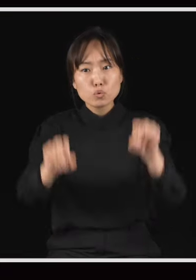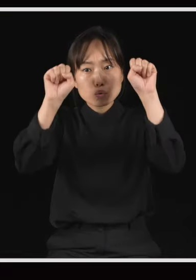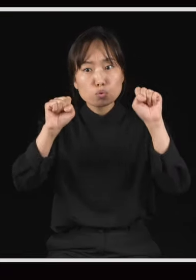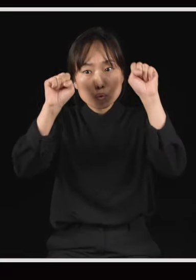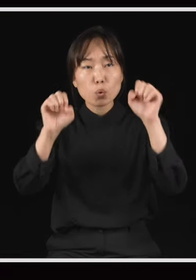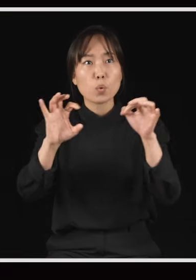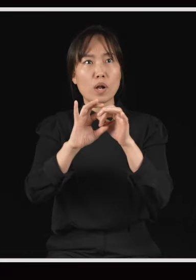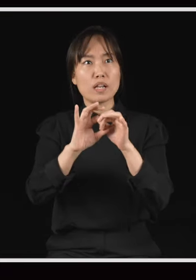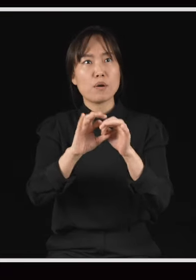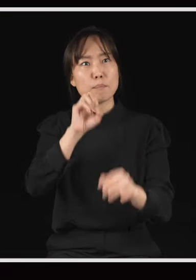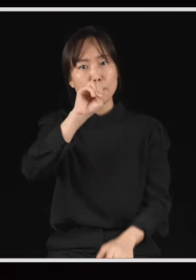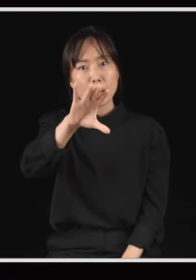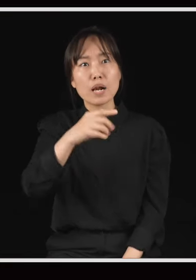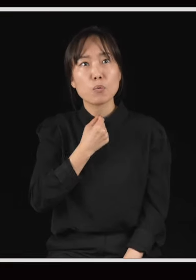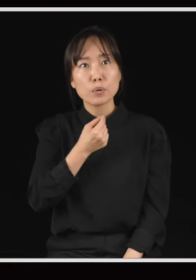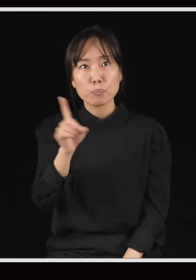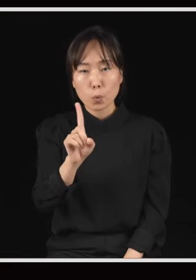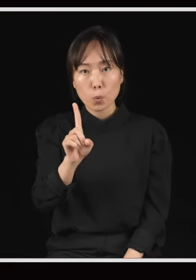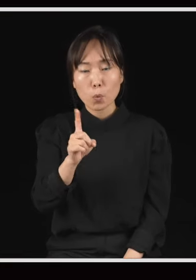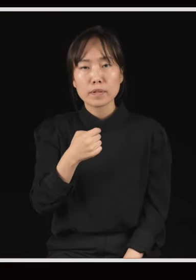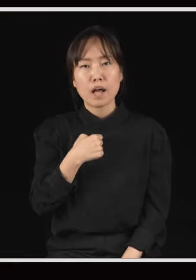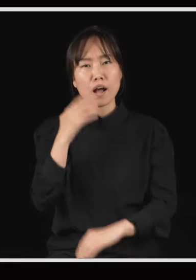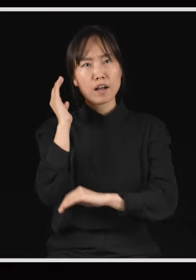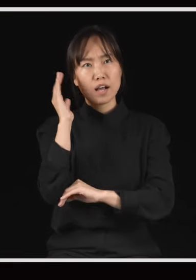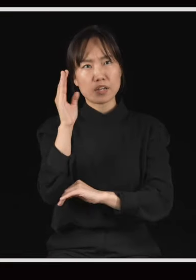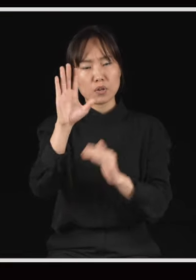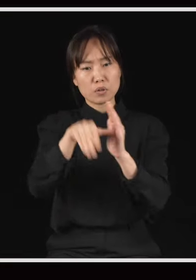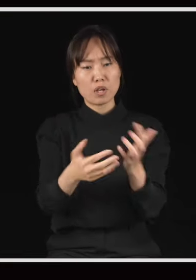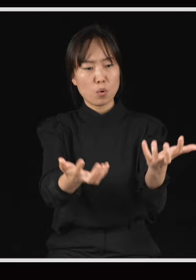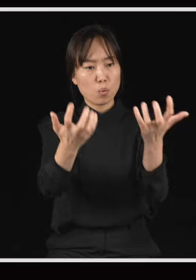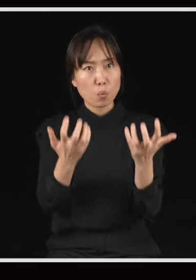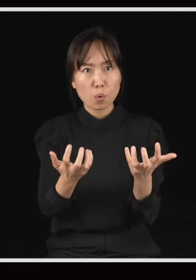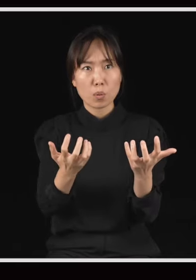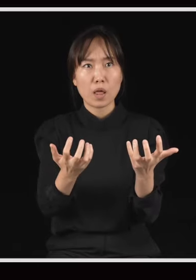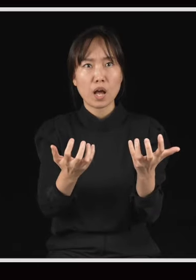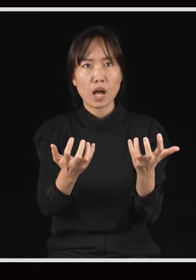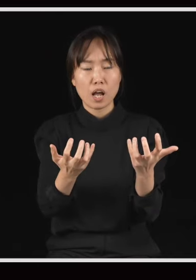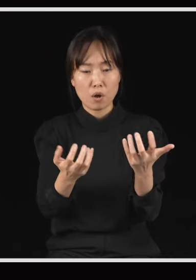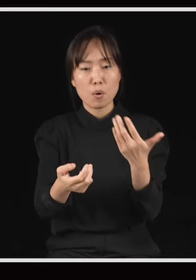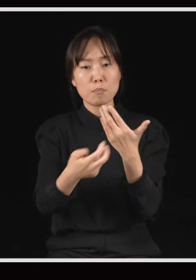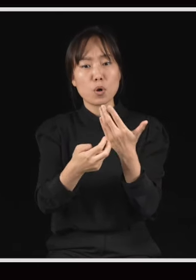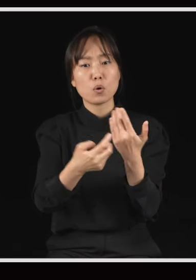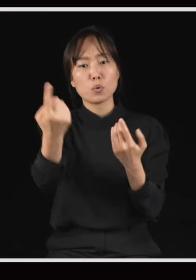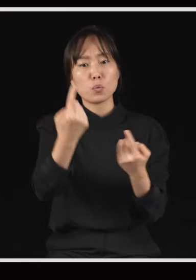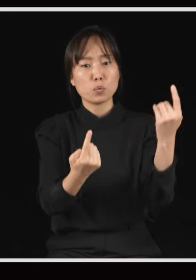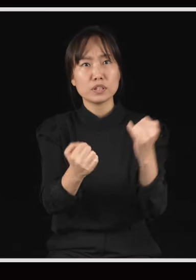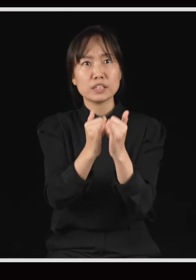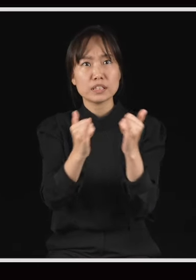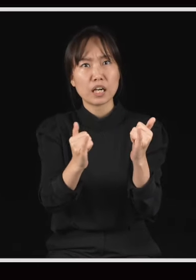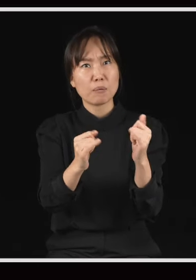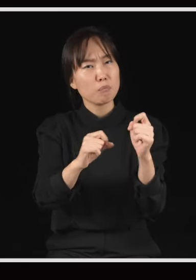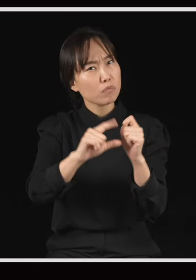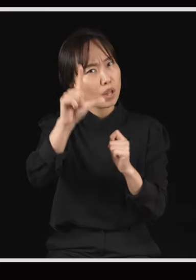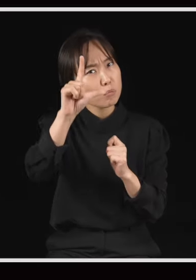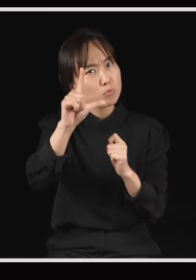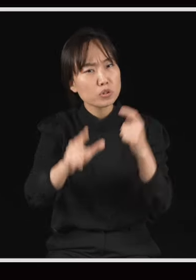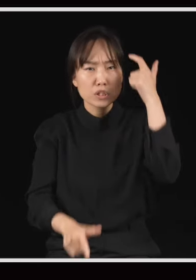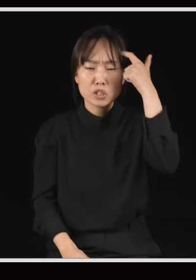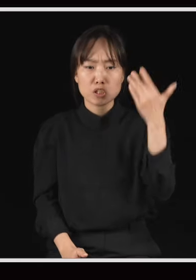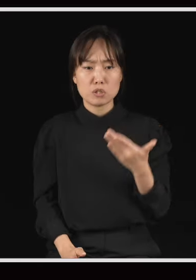운동에 대해서는 제가 어디 대중 강연 가거나 또는 제 진료실에 들어오시는 분들이